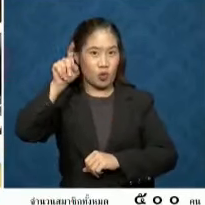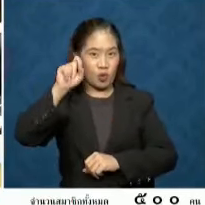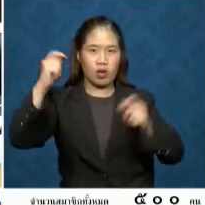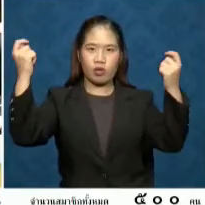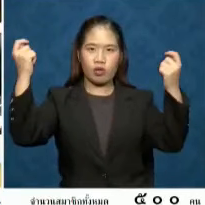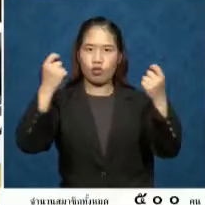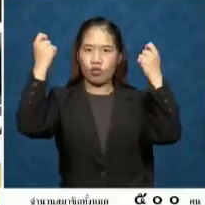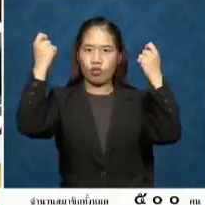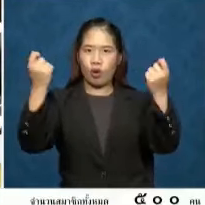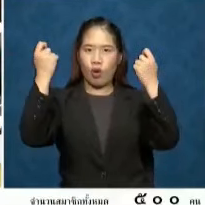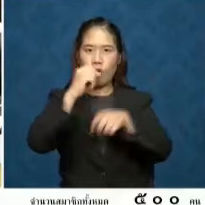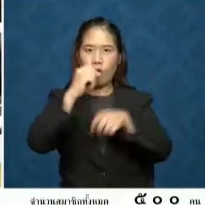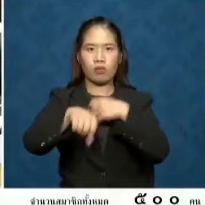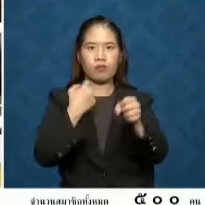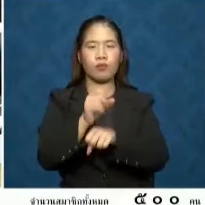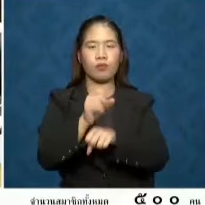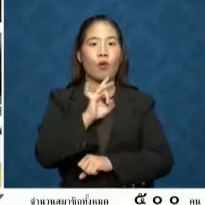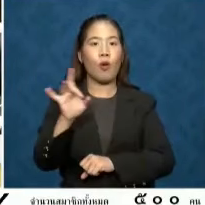เตี่ย